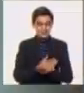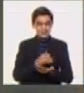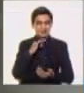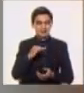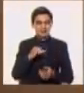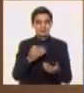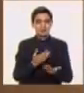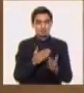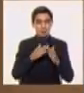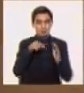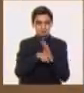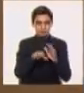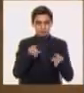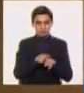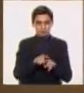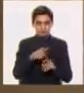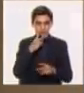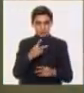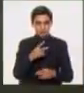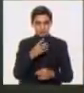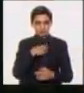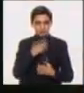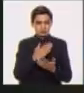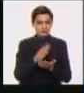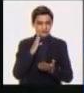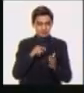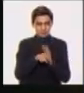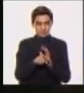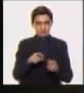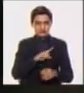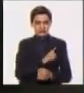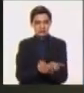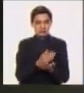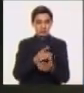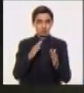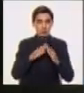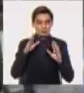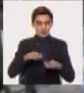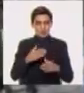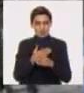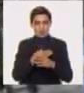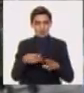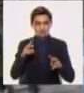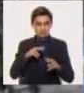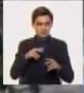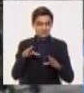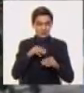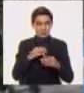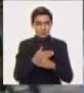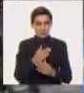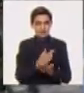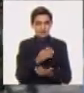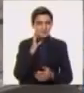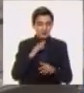тұрғын үйдің ішіне толған су қарқынының қаттылығы анық сезіледі. Үйлерден адамдарды құтқаруға кіргендердің дауыстарынан үрей байқалады. Су шайған